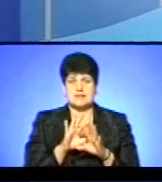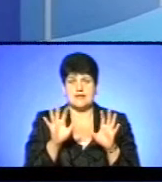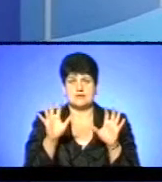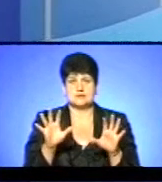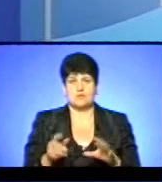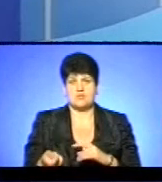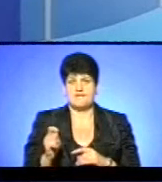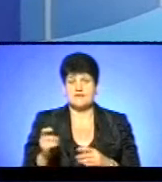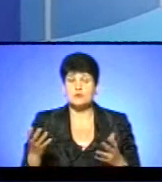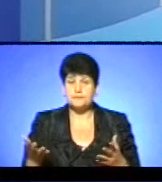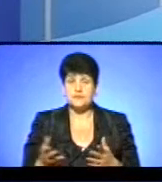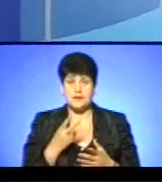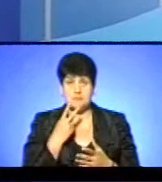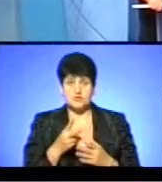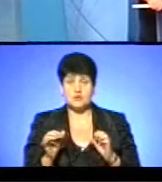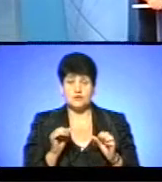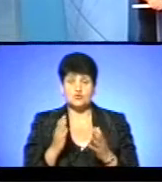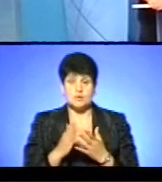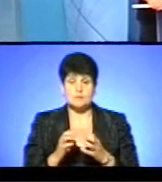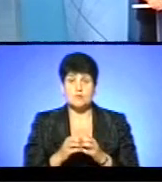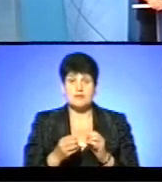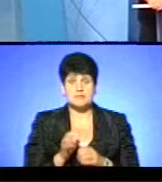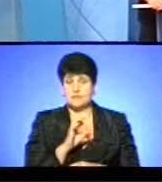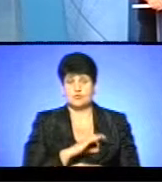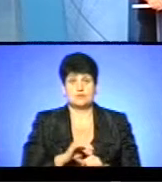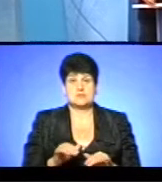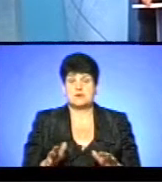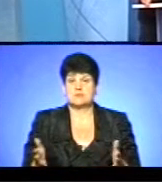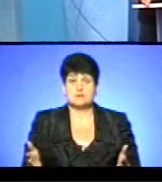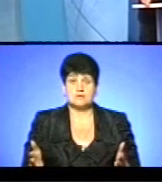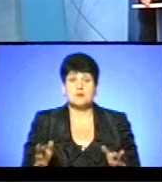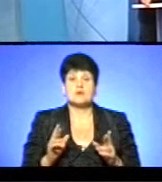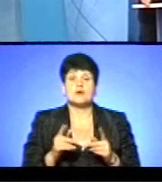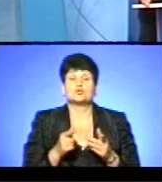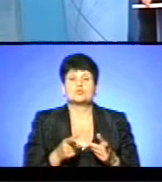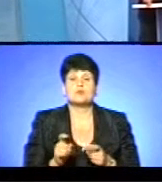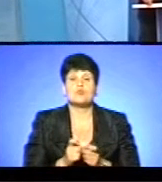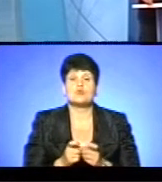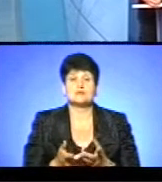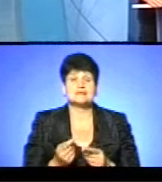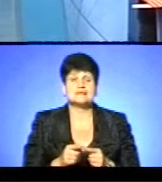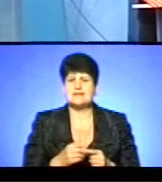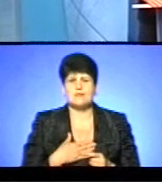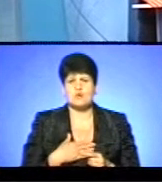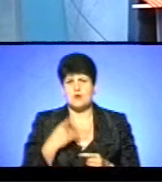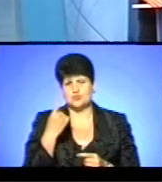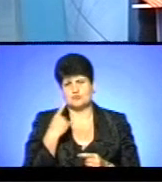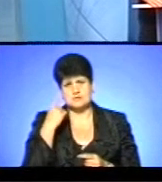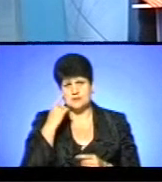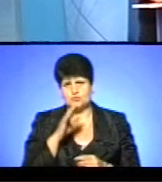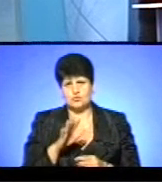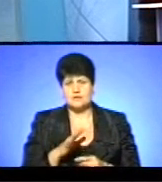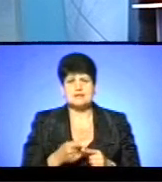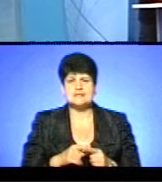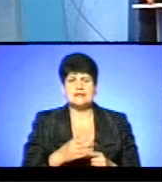керівництво їхнє бачить, що є проблема і не вживає заходів. То ну, як тоді боротися? Це не є моя особиста думка, це не є